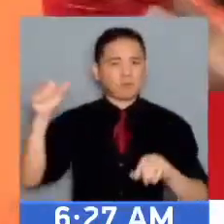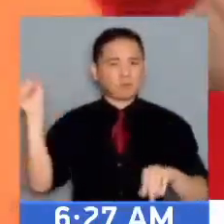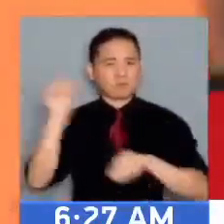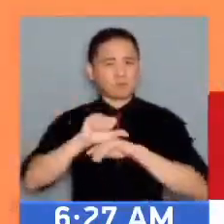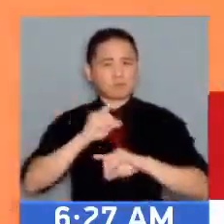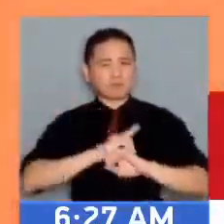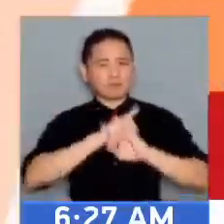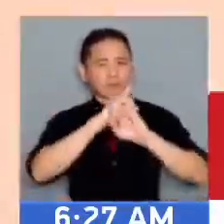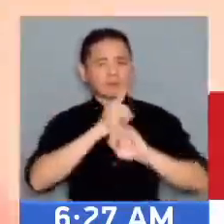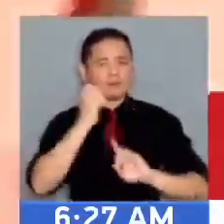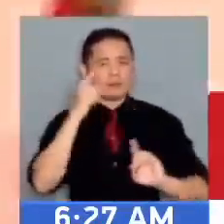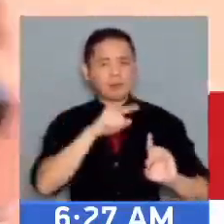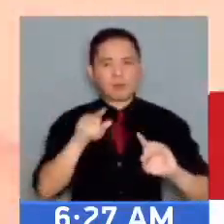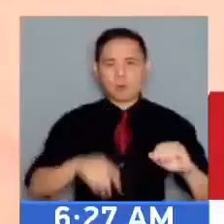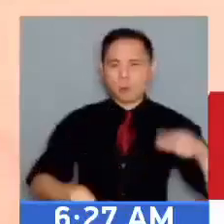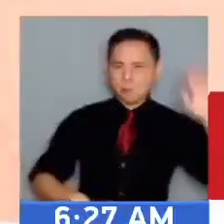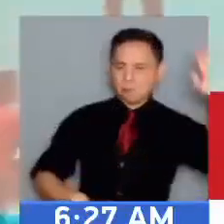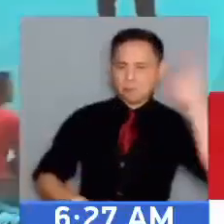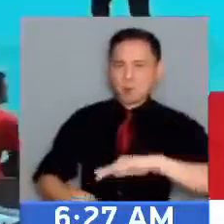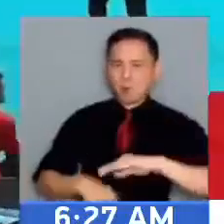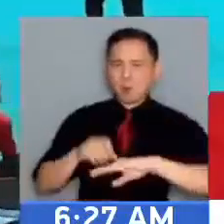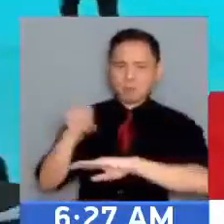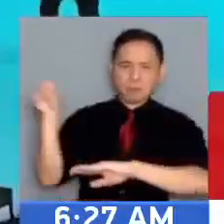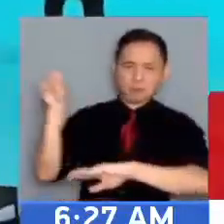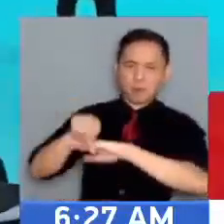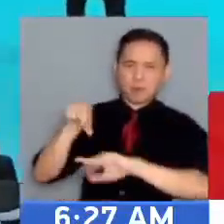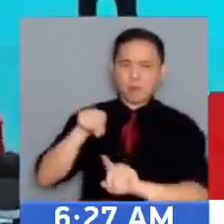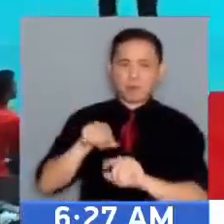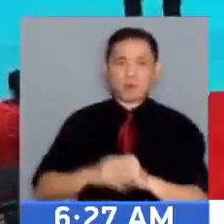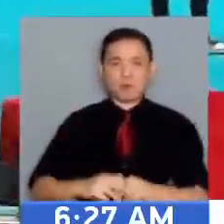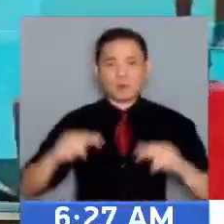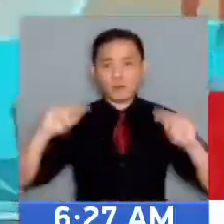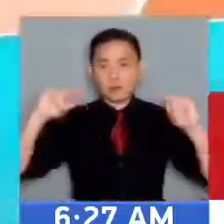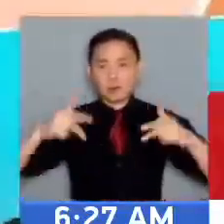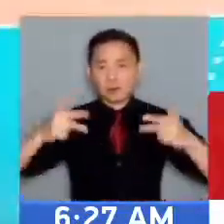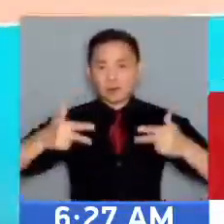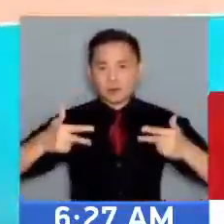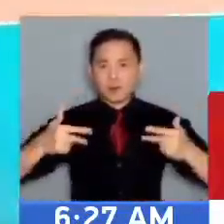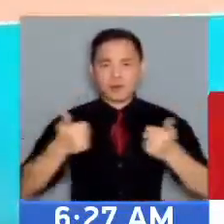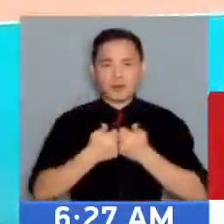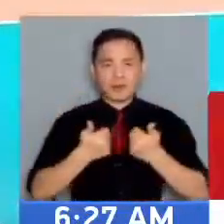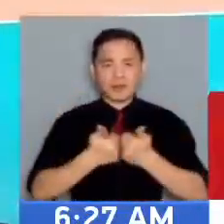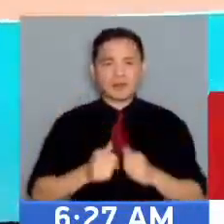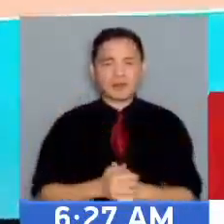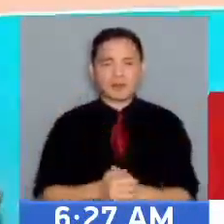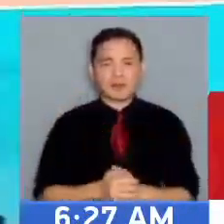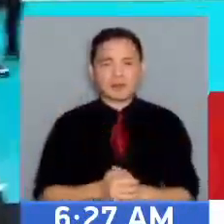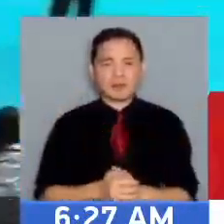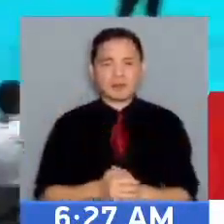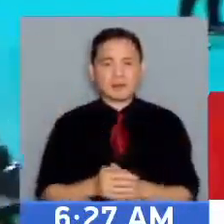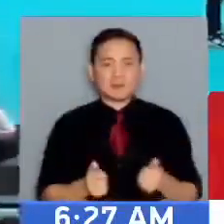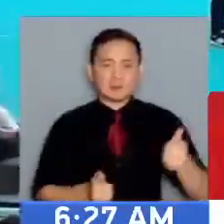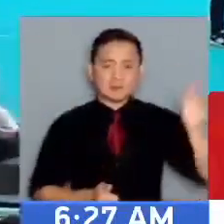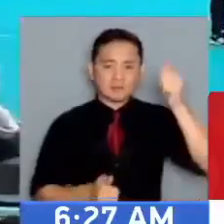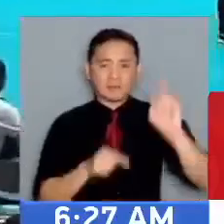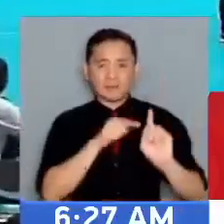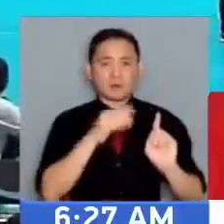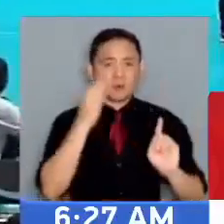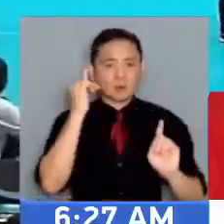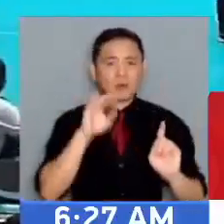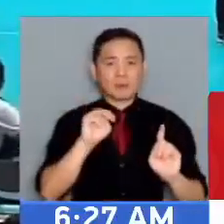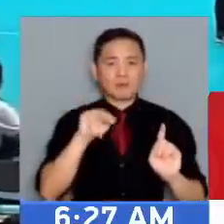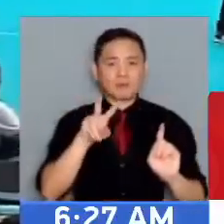Lyceum. Gitgita ng laban sa third set, hindi nagpataob ang Mapua sa pangunguna ni Hannah de Guzman at ilang beses